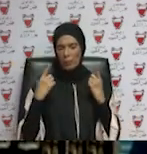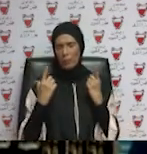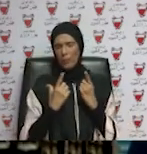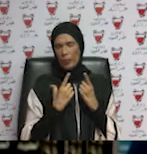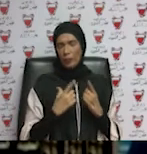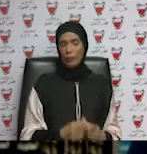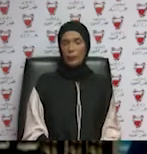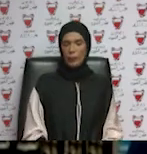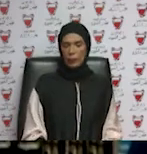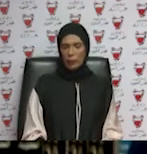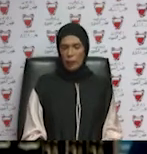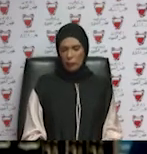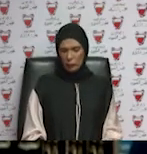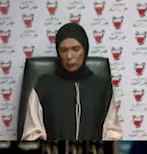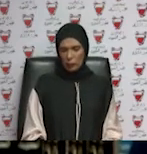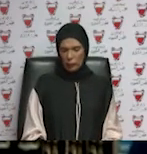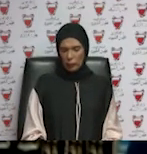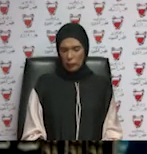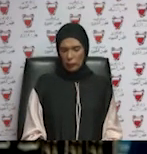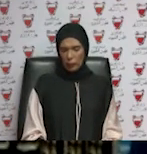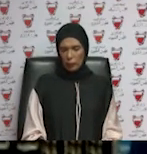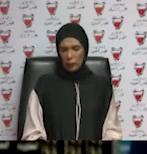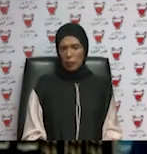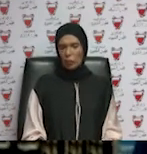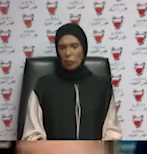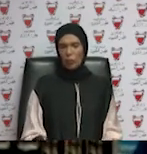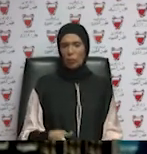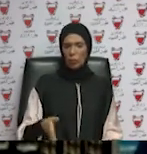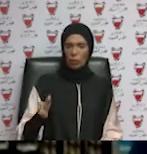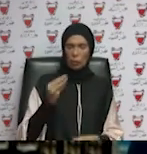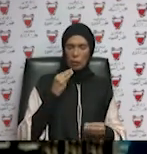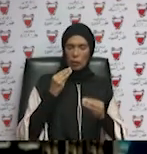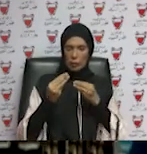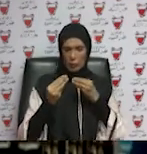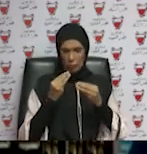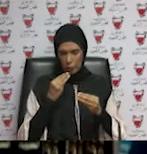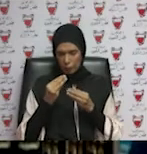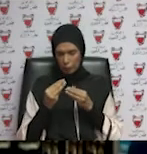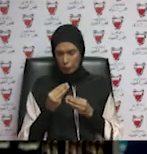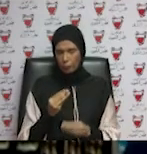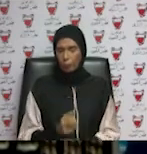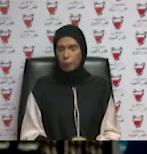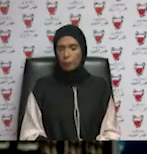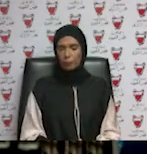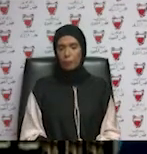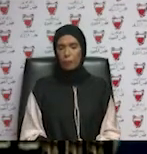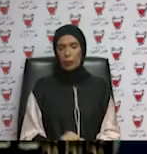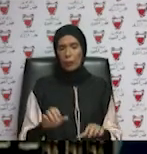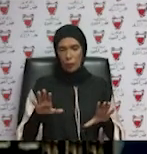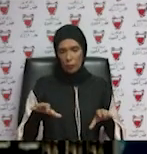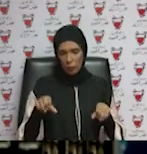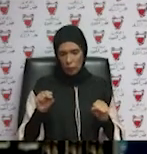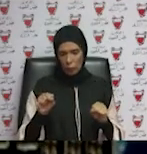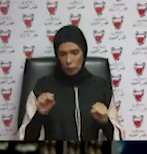ومخطئ بذلك يعني، ولكن هذا ما أعتقد، دور اللجنة عندما تذهب وتناقش بعد ذلك يعني انتهاء